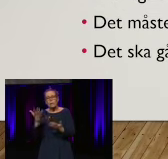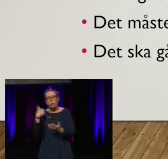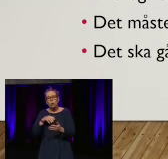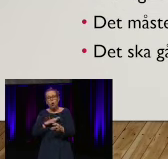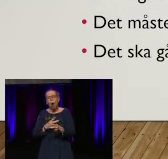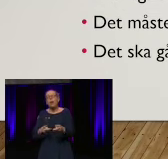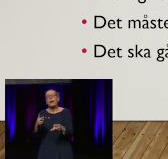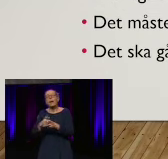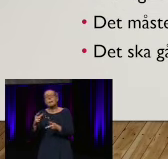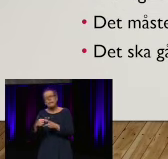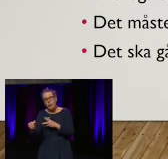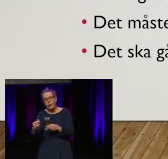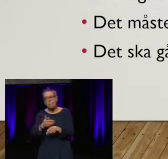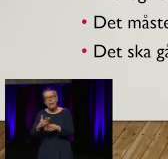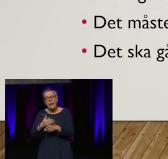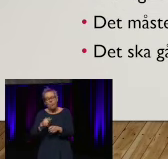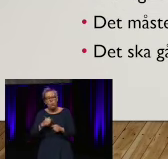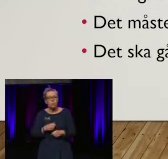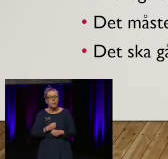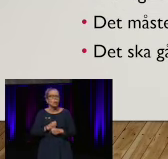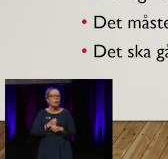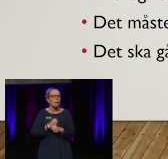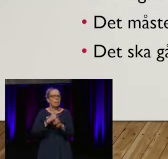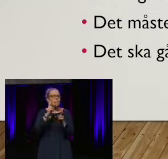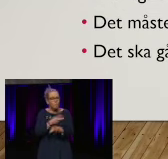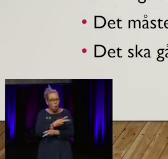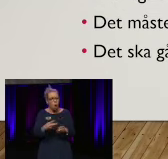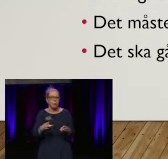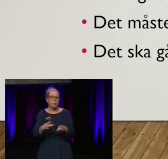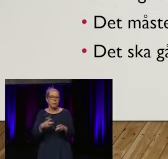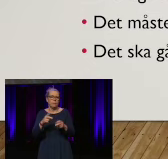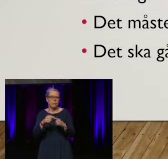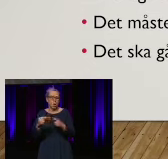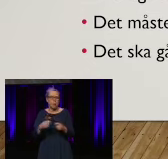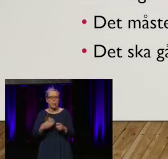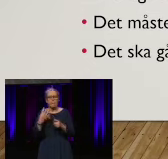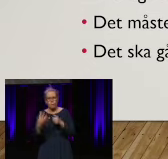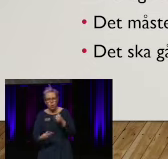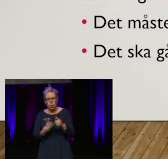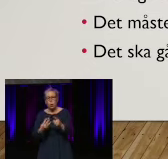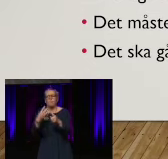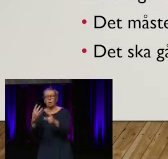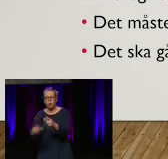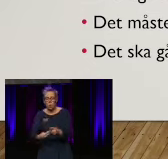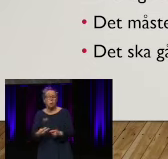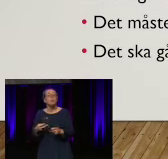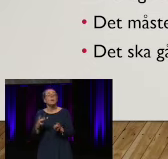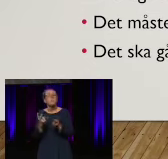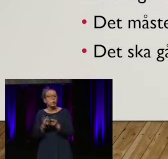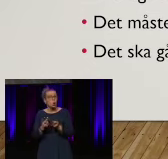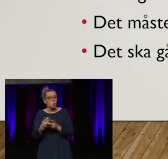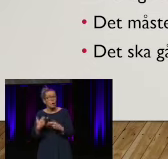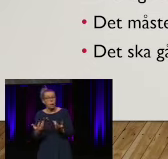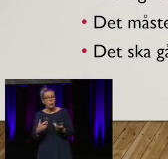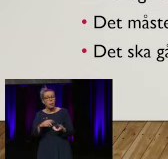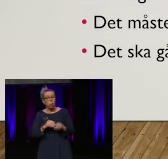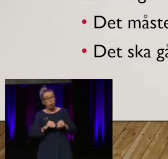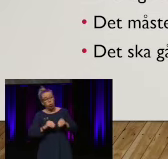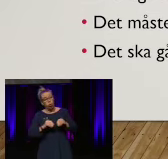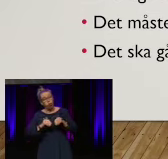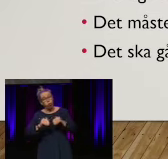mellan besluten. Det ska vara ett ordinarie val, och de är ju var fjärde år, så det skulle innebära naturligtvis att man får en längre tid